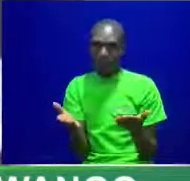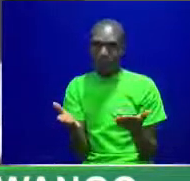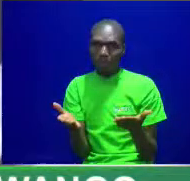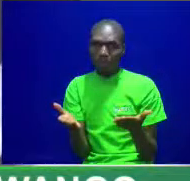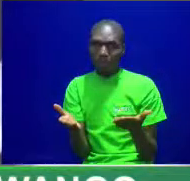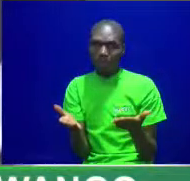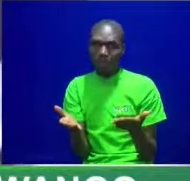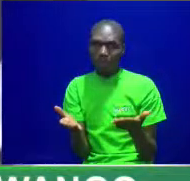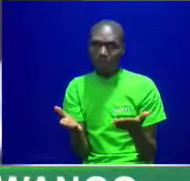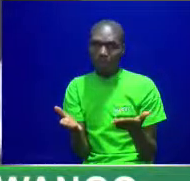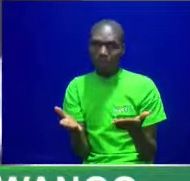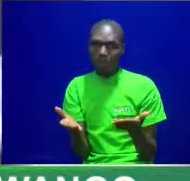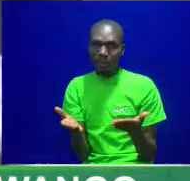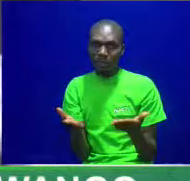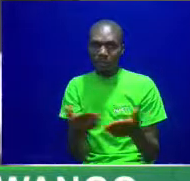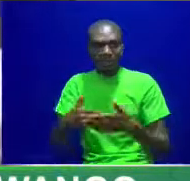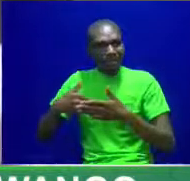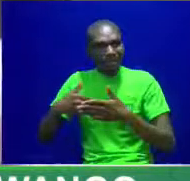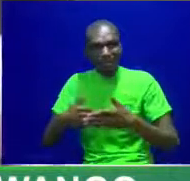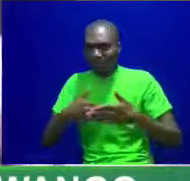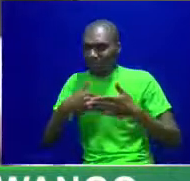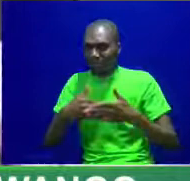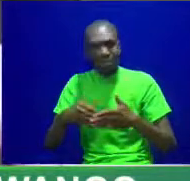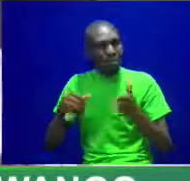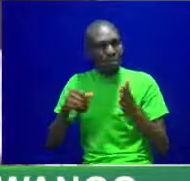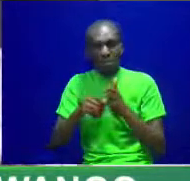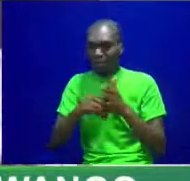mtoto alikuwa anapata hiyo matatizo.